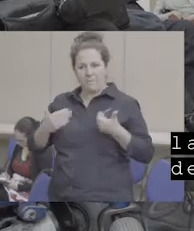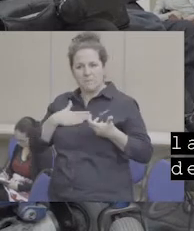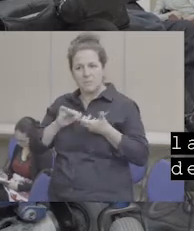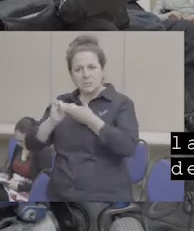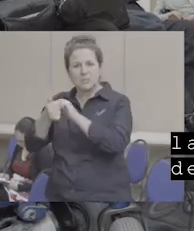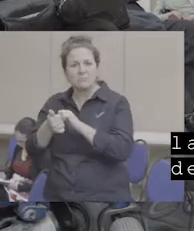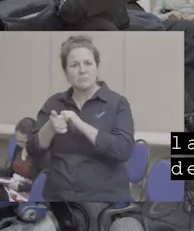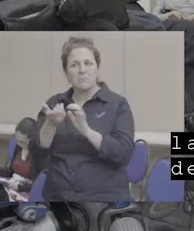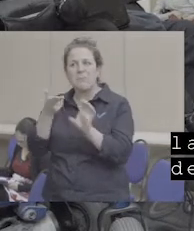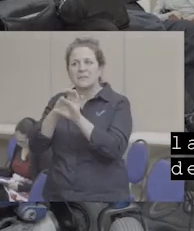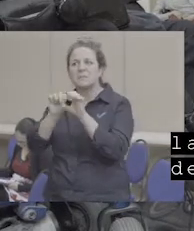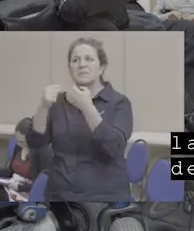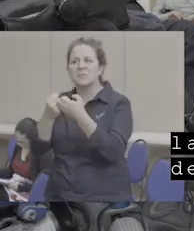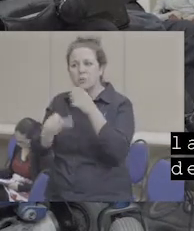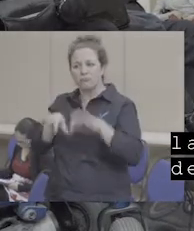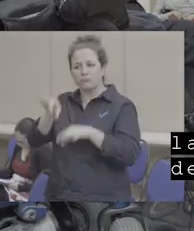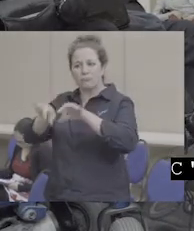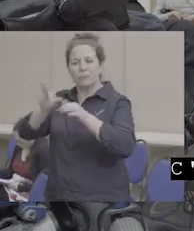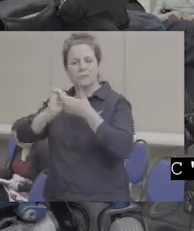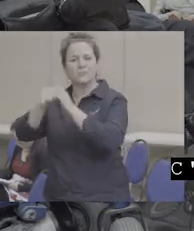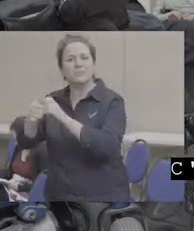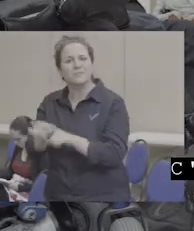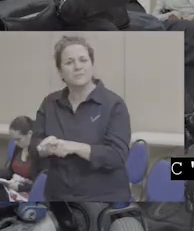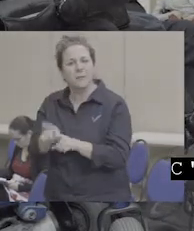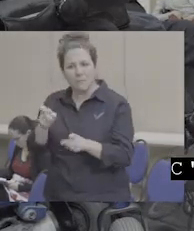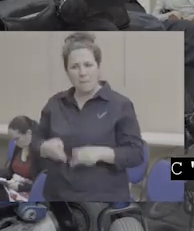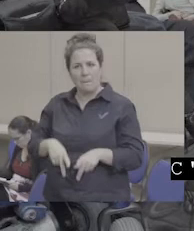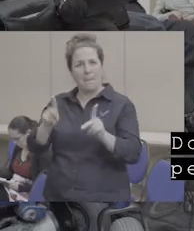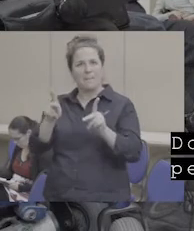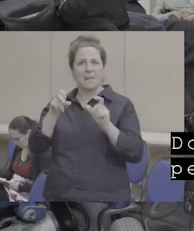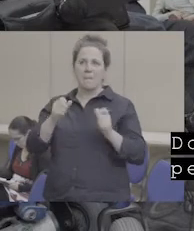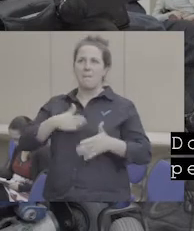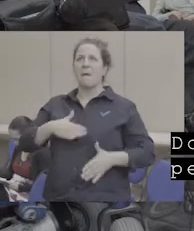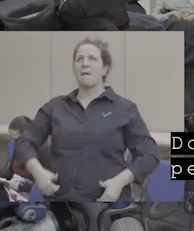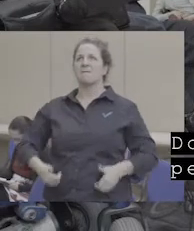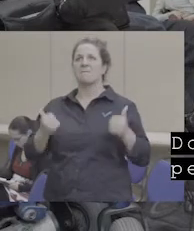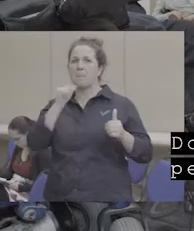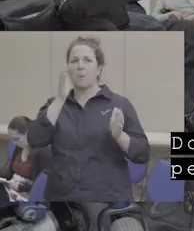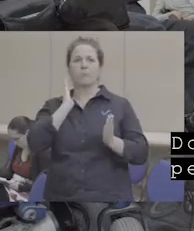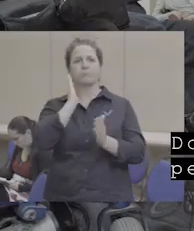participation sociale, puis des choix des gens. C'est ça qu'il faut permettre, là. Donc, il ne faut pas